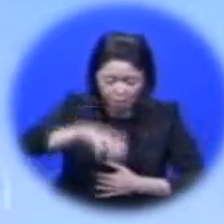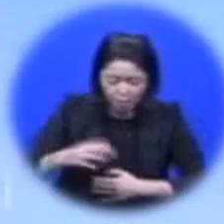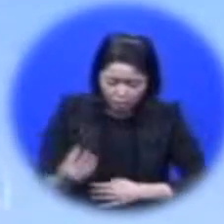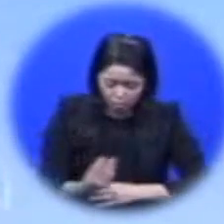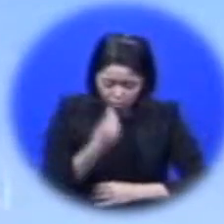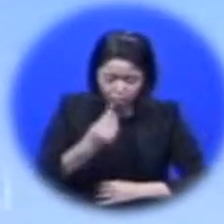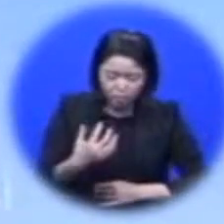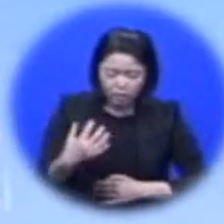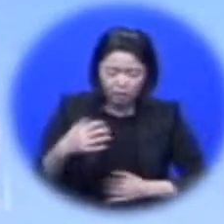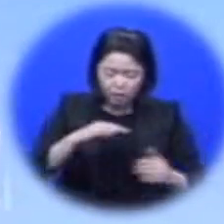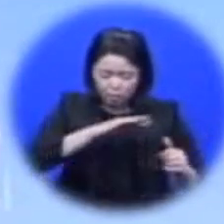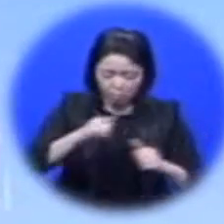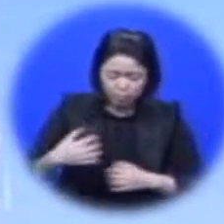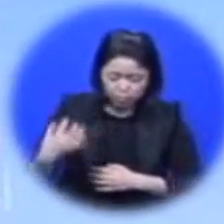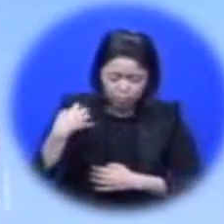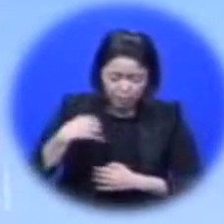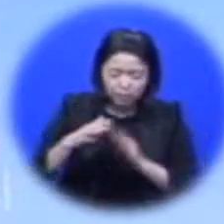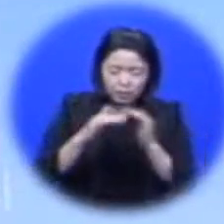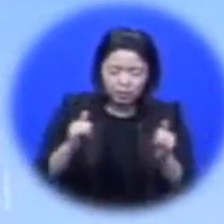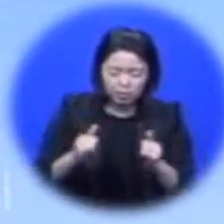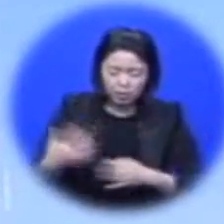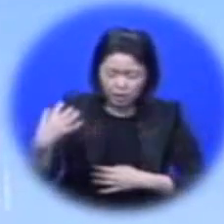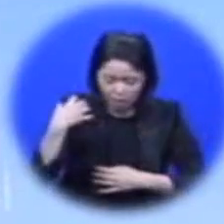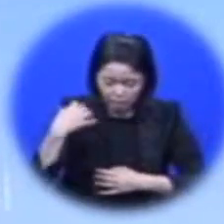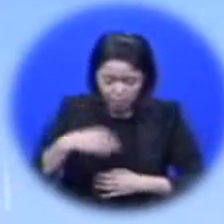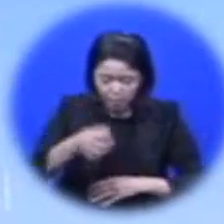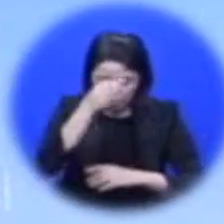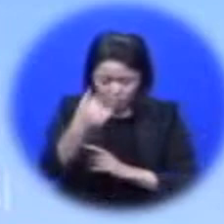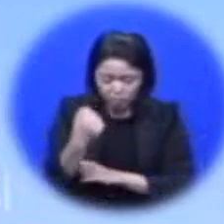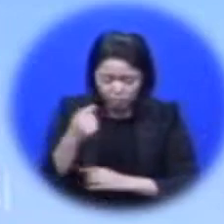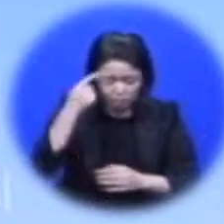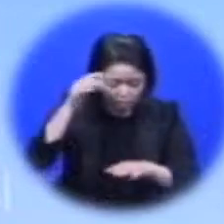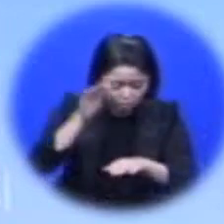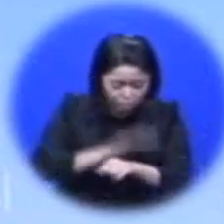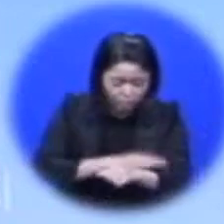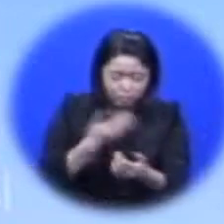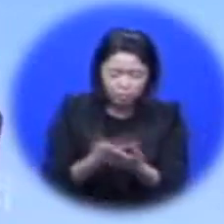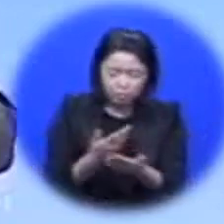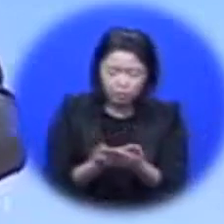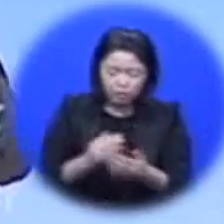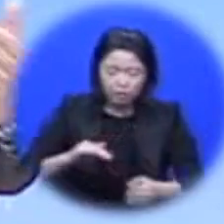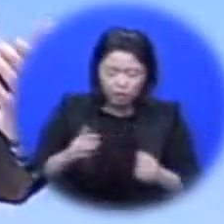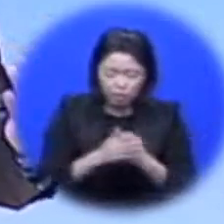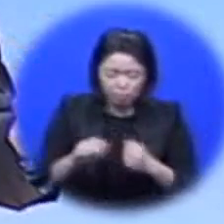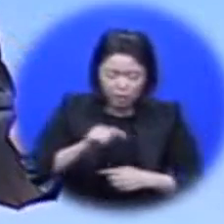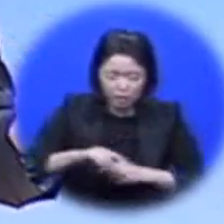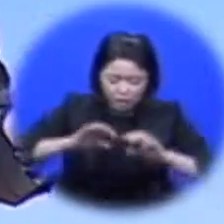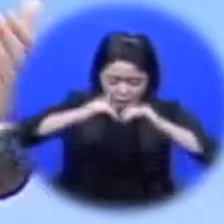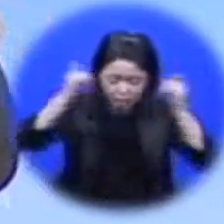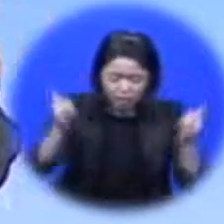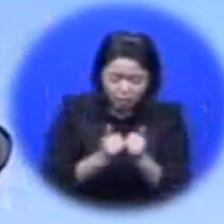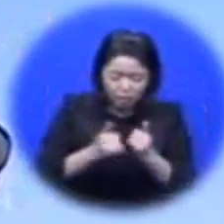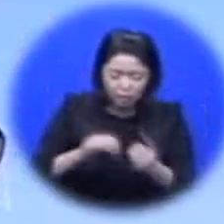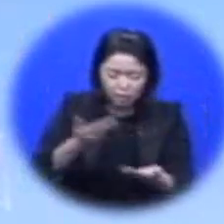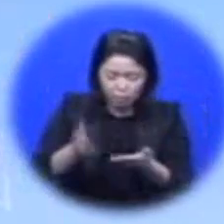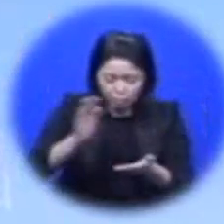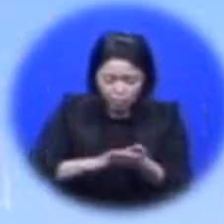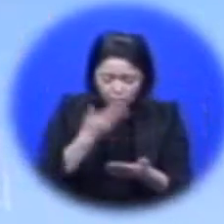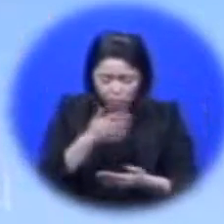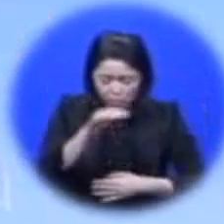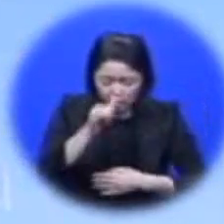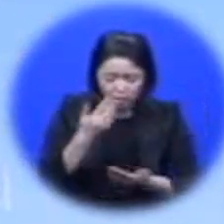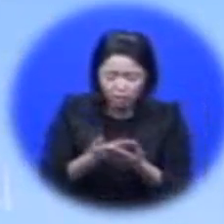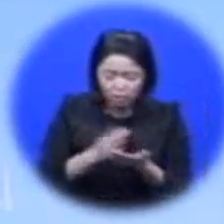거룩한 사명을 받은 이들에게 감당할 능력과 지혜를 주소서. 그래서 우리가 이 사회를 고칠 수 있게